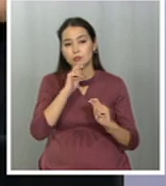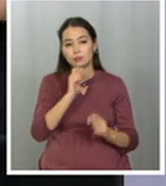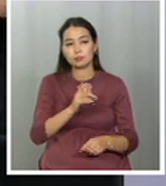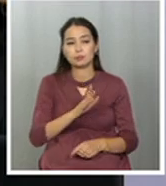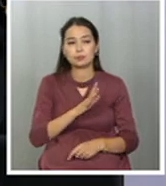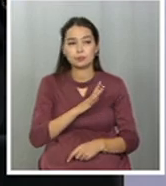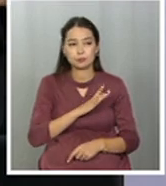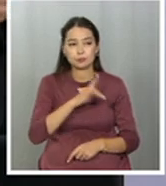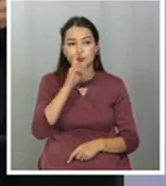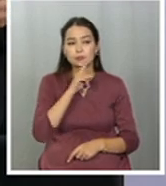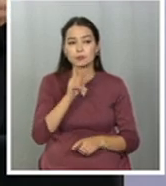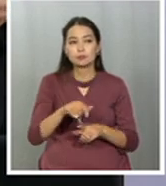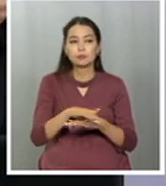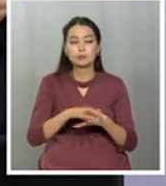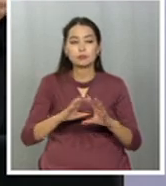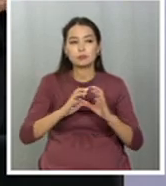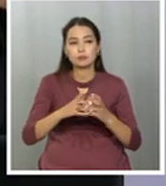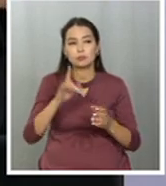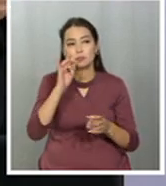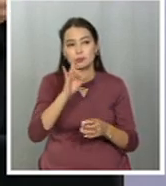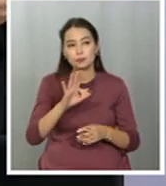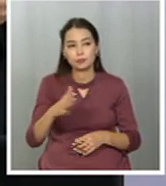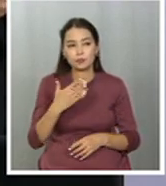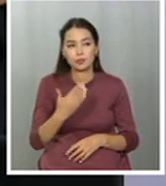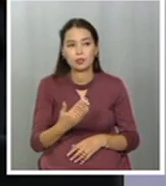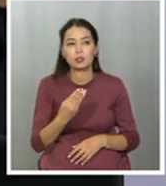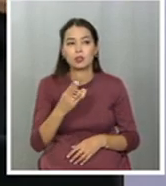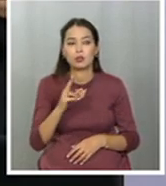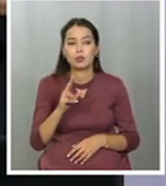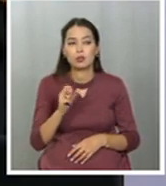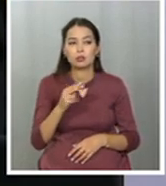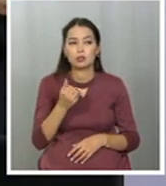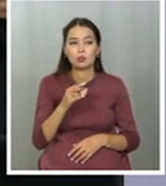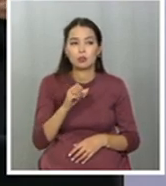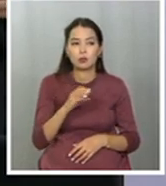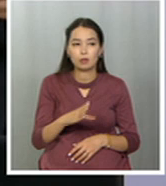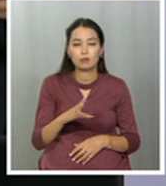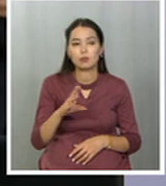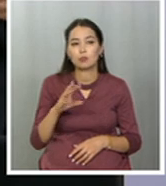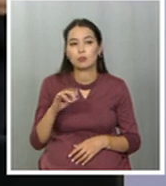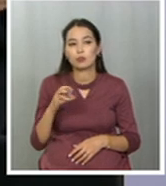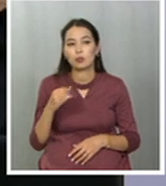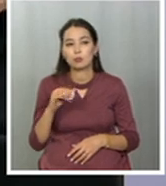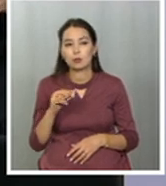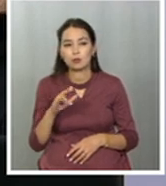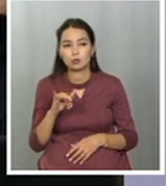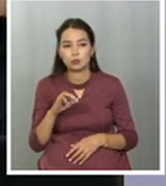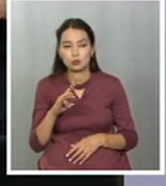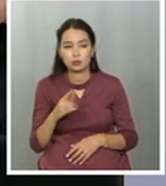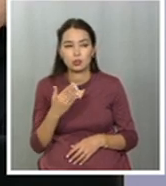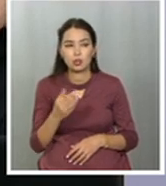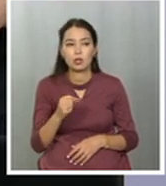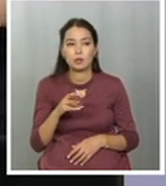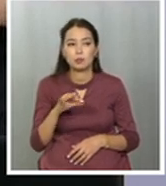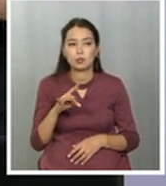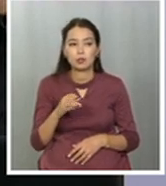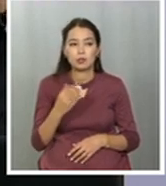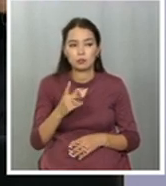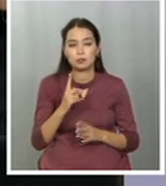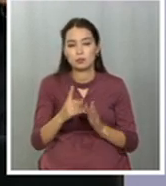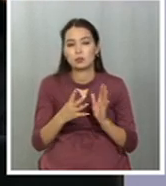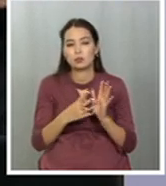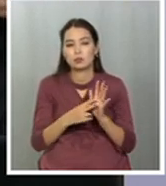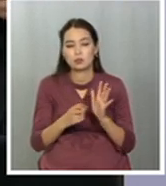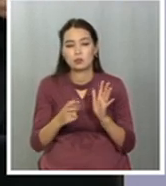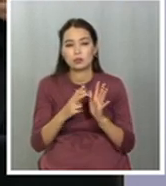Қазақ халқын әлемге танытқан Әміре Қашаубаев пен Қажымқан Мұңайтпасұлы. Әміре Қашаубаев